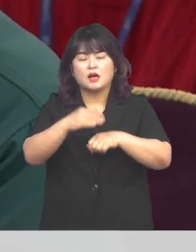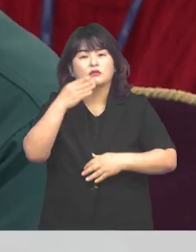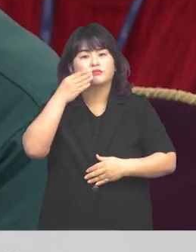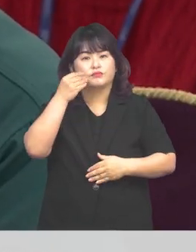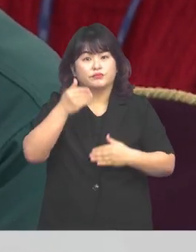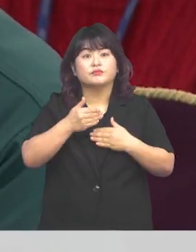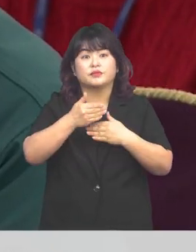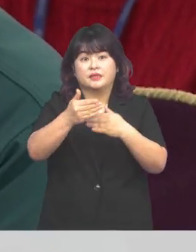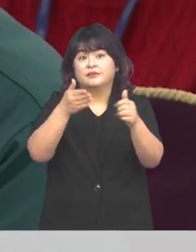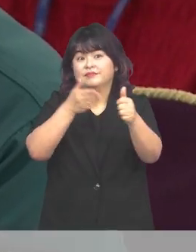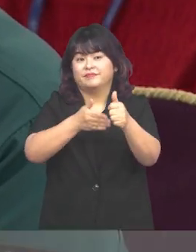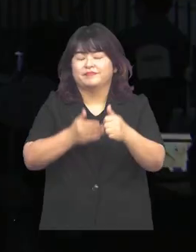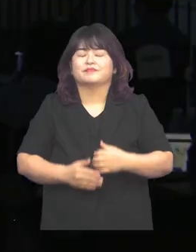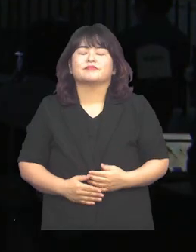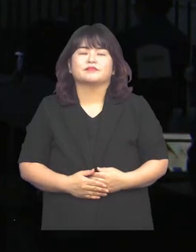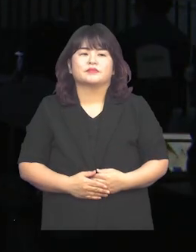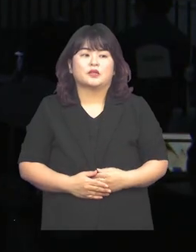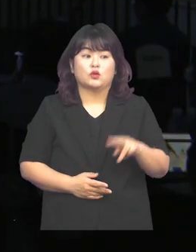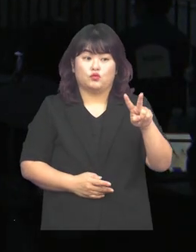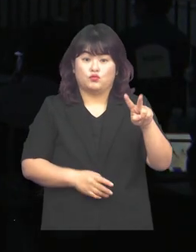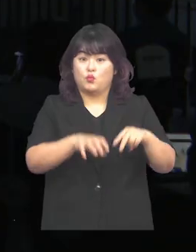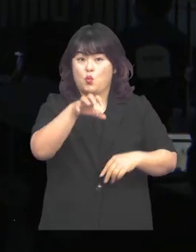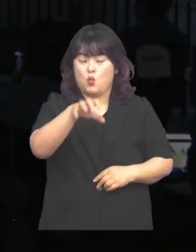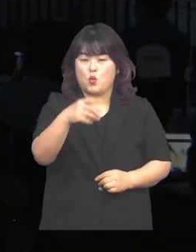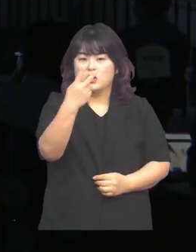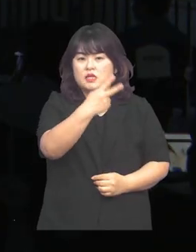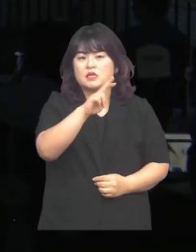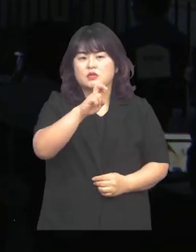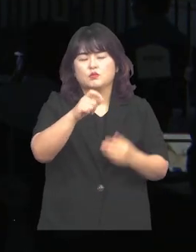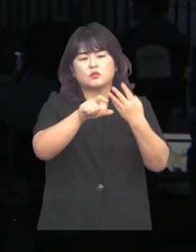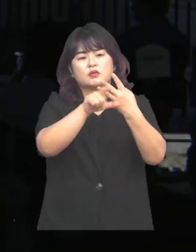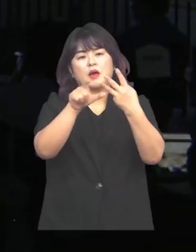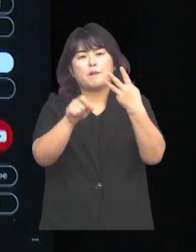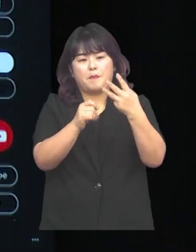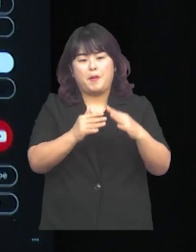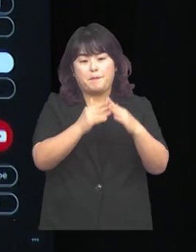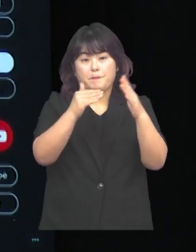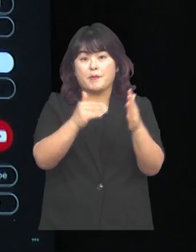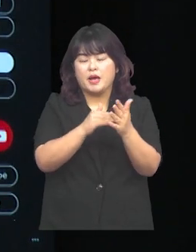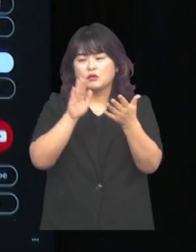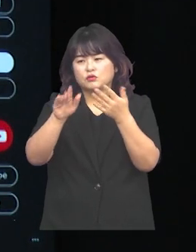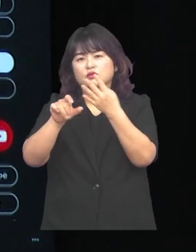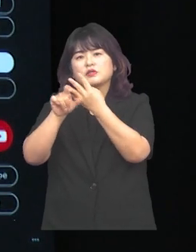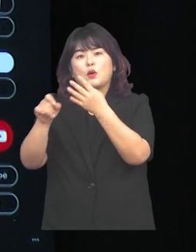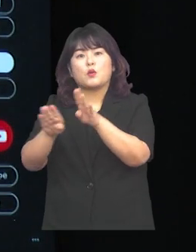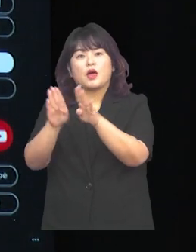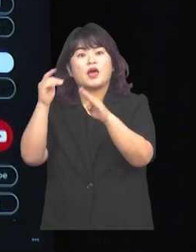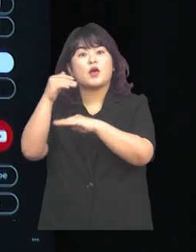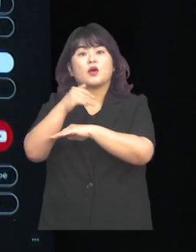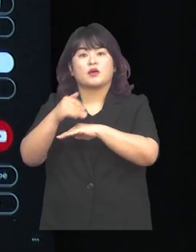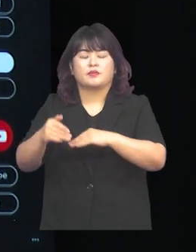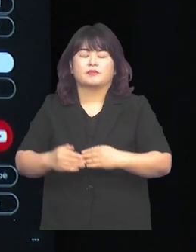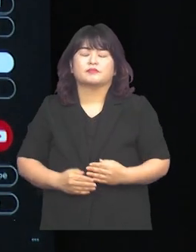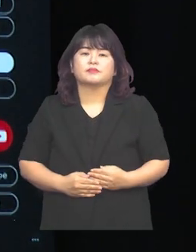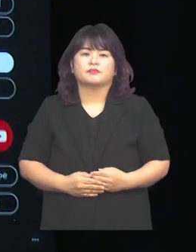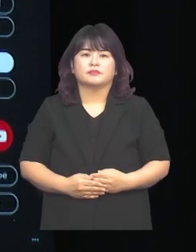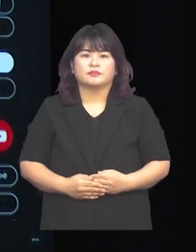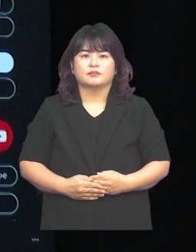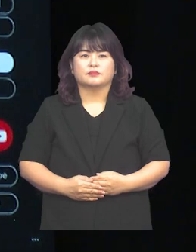개관이 되도록 해주시고 두 시설은 모두 2026년 3월 공사를 마치고 4월 개관할